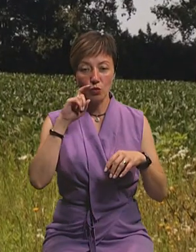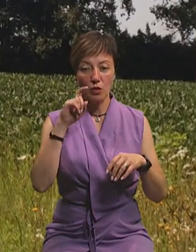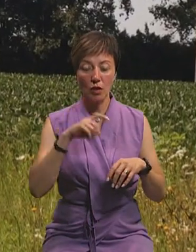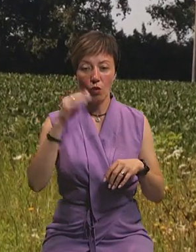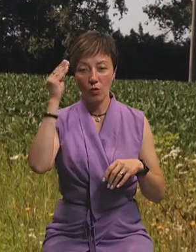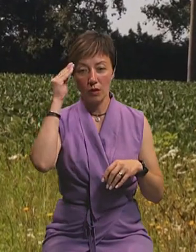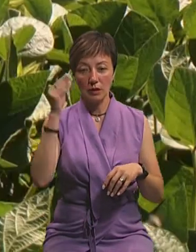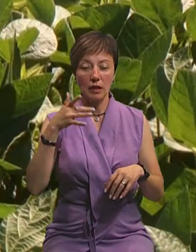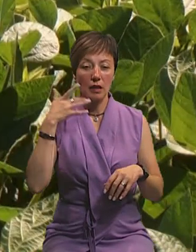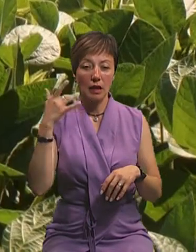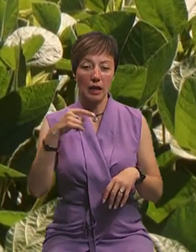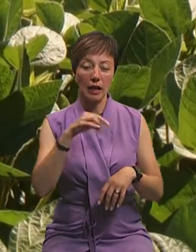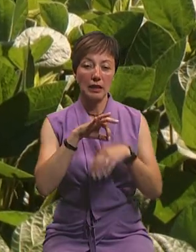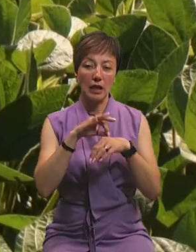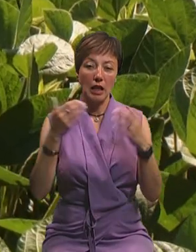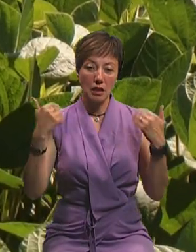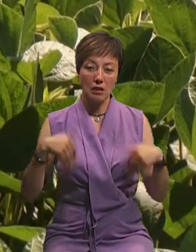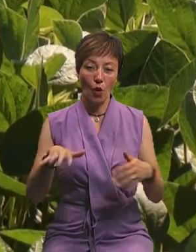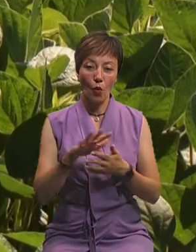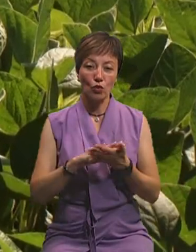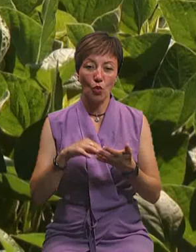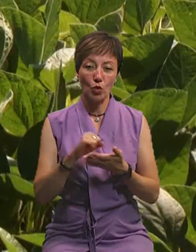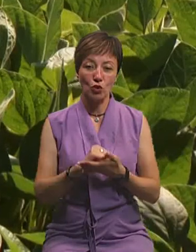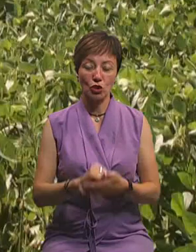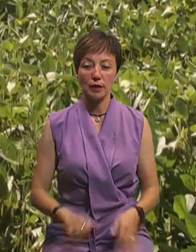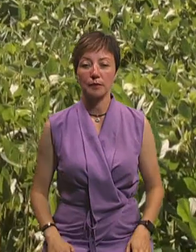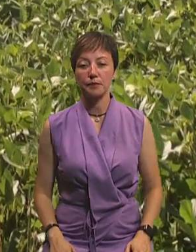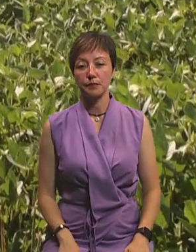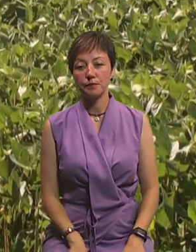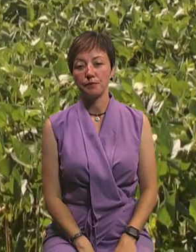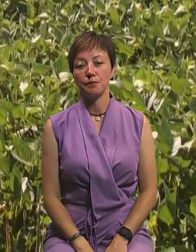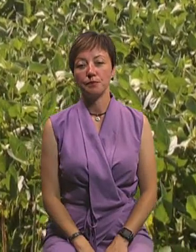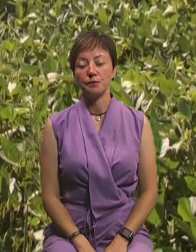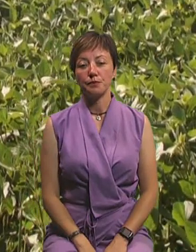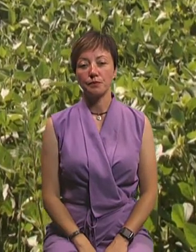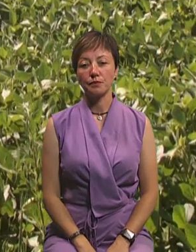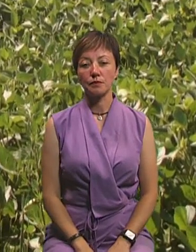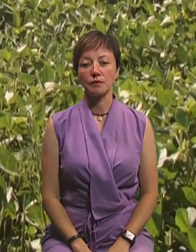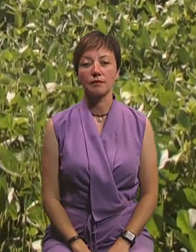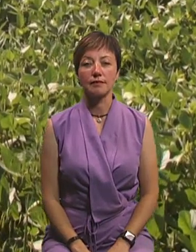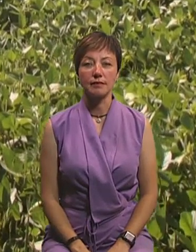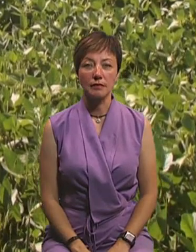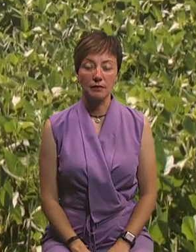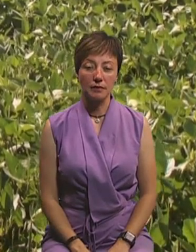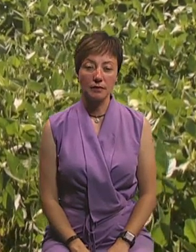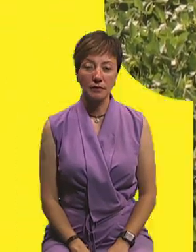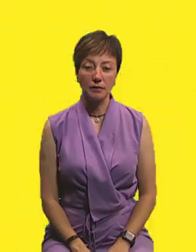умисне легке тілесне ушкодження Діана Колесник Віктор кривий суспільне новини Хмельниччина